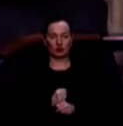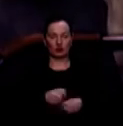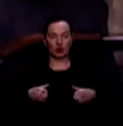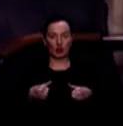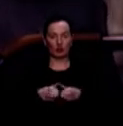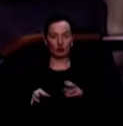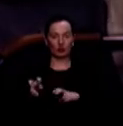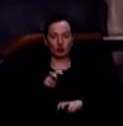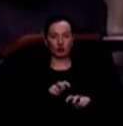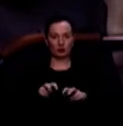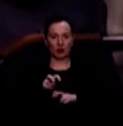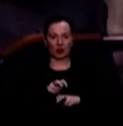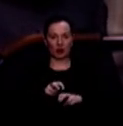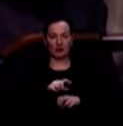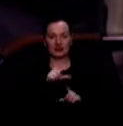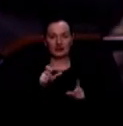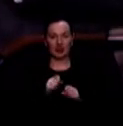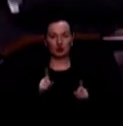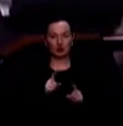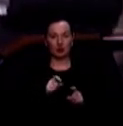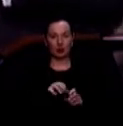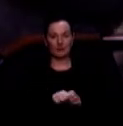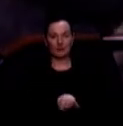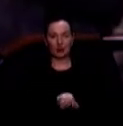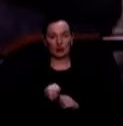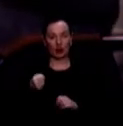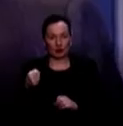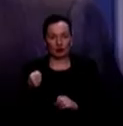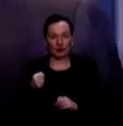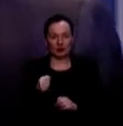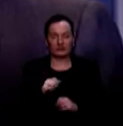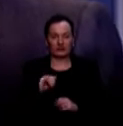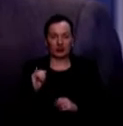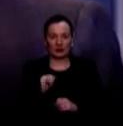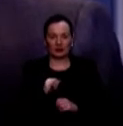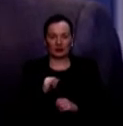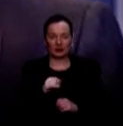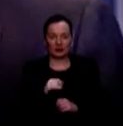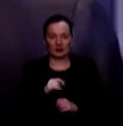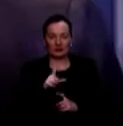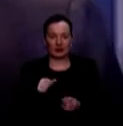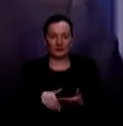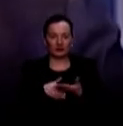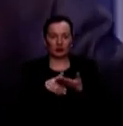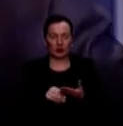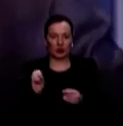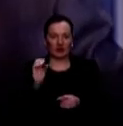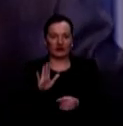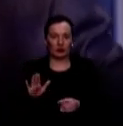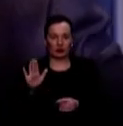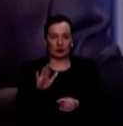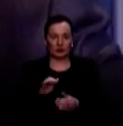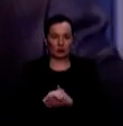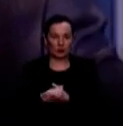чуб, за що потягнути. Значить, і за методологією Європейського Союзу це може